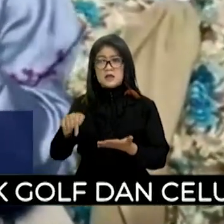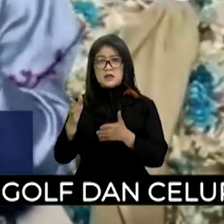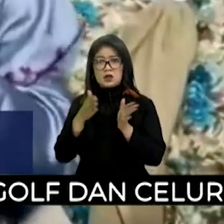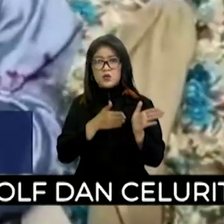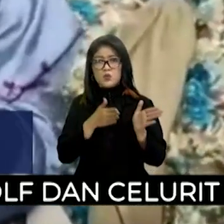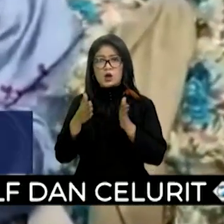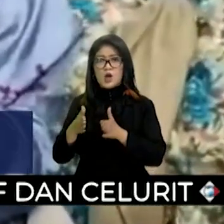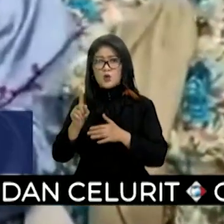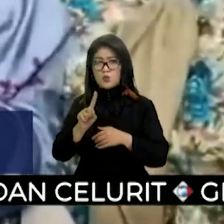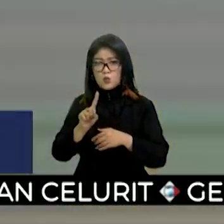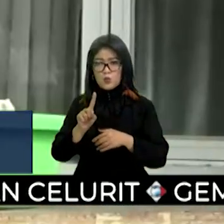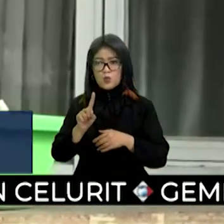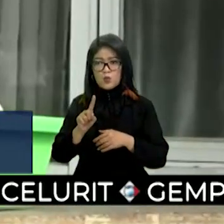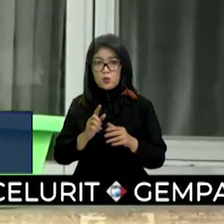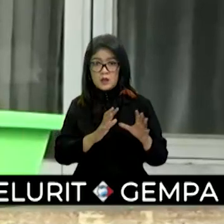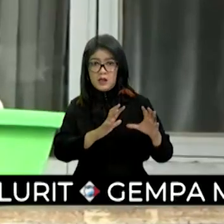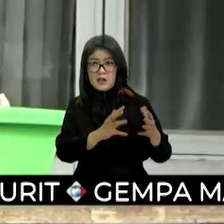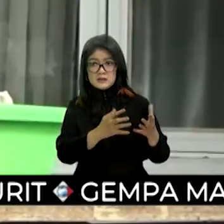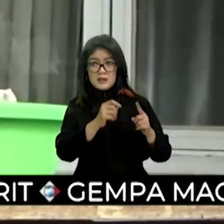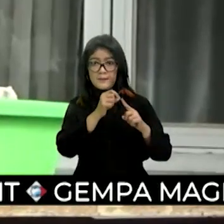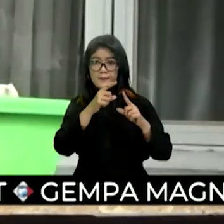untuk kejar paket seperti itu.